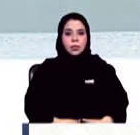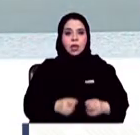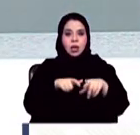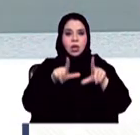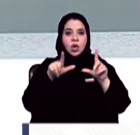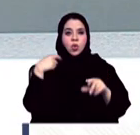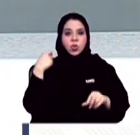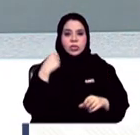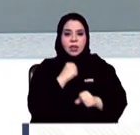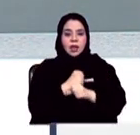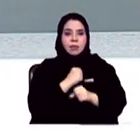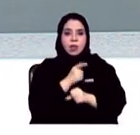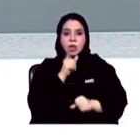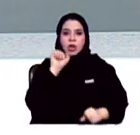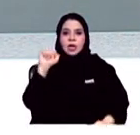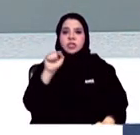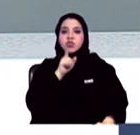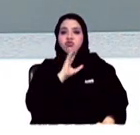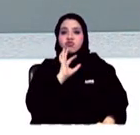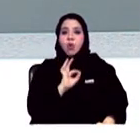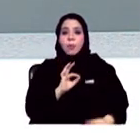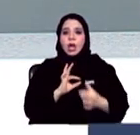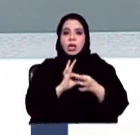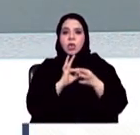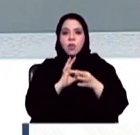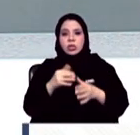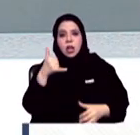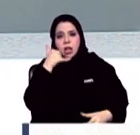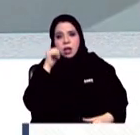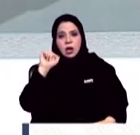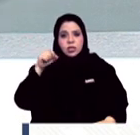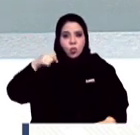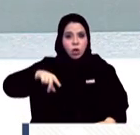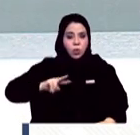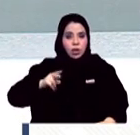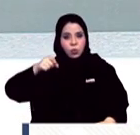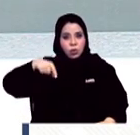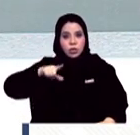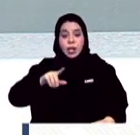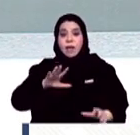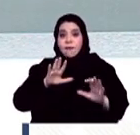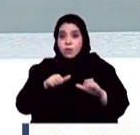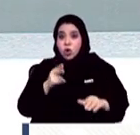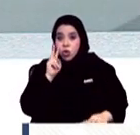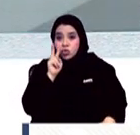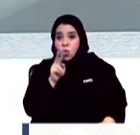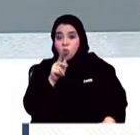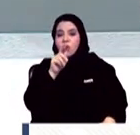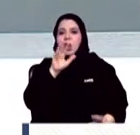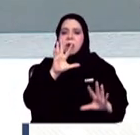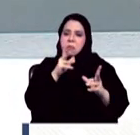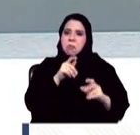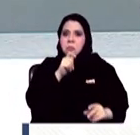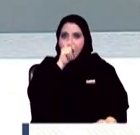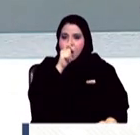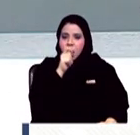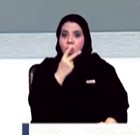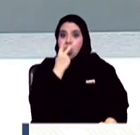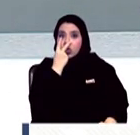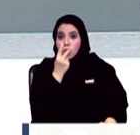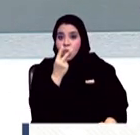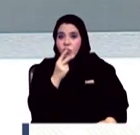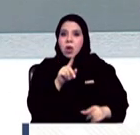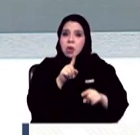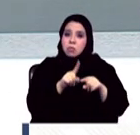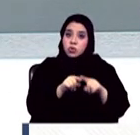اعلنت وزاره العمل عن تخصيص رقم هاتفي للتواصل من قبل المواطنين او المقيمين في حال رصدهم